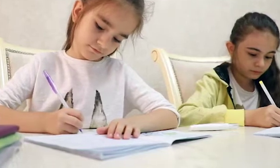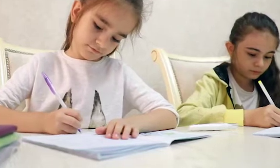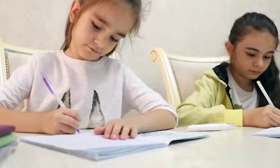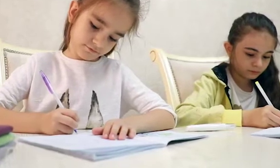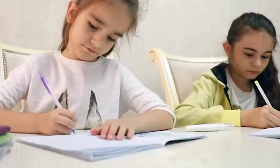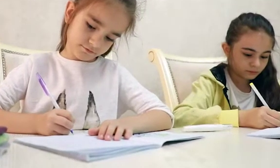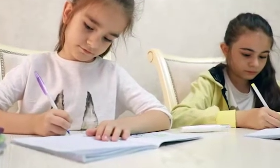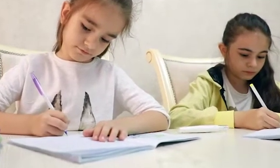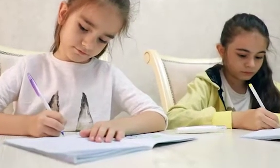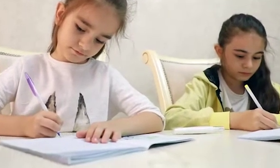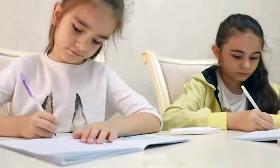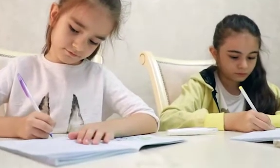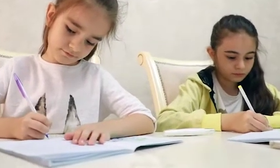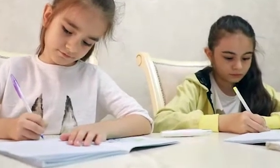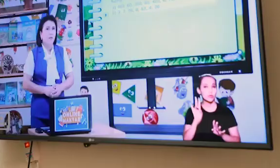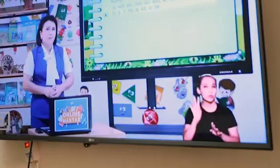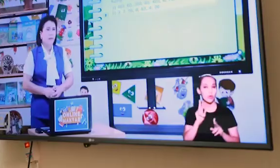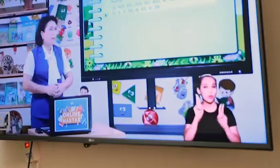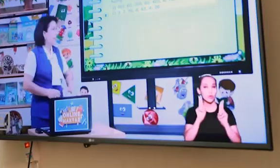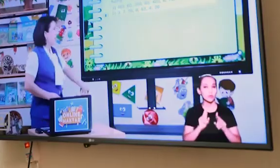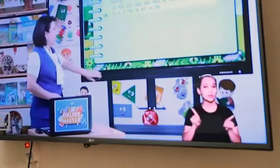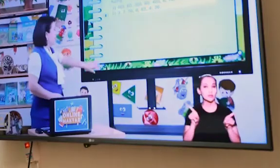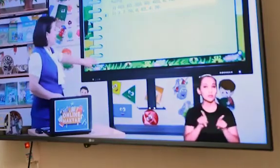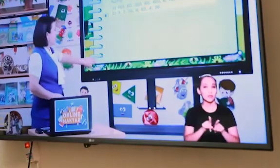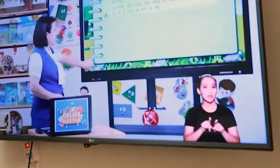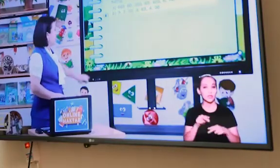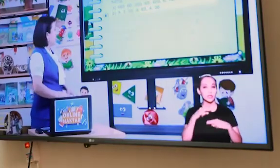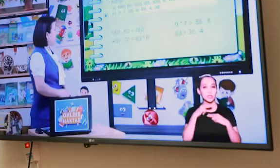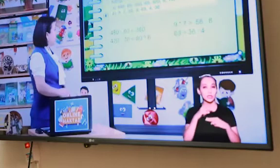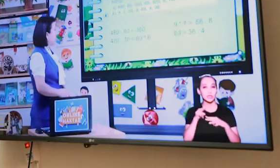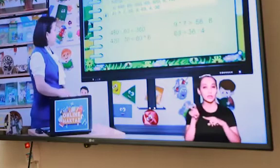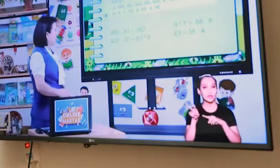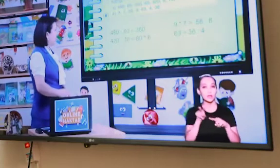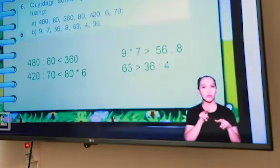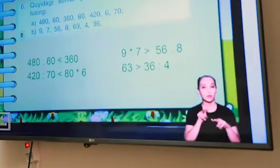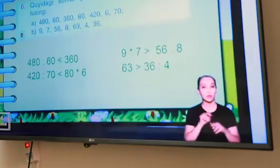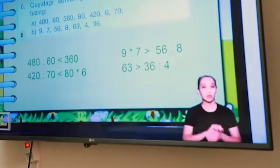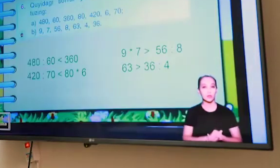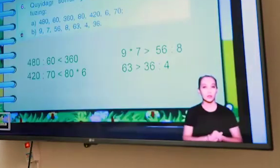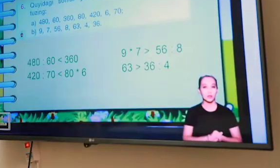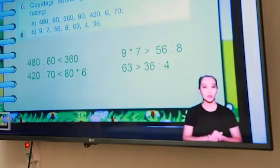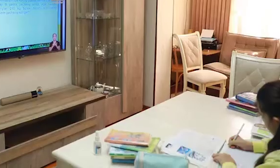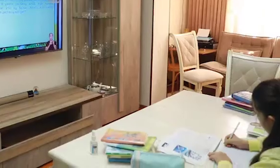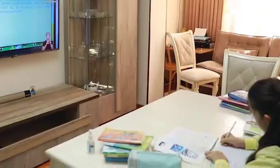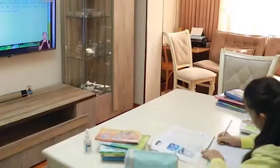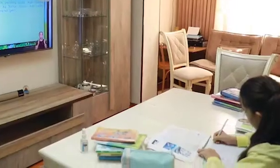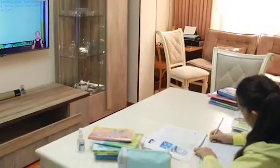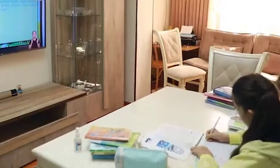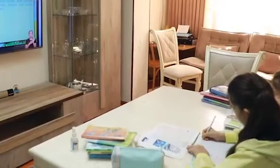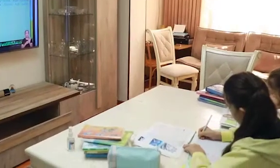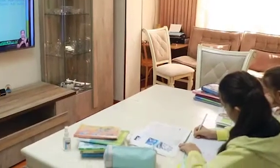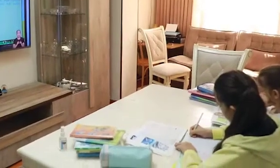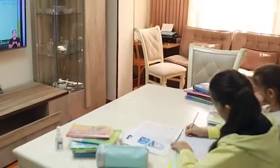karantin qoidalariga to'liq amal qilinishi qat'iy nazoratga olingan. Ota-onalar farzandlarining ta'lim olish sifatidan mamnunliklarini bildirib